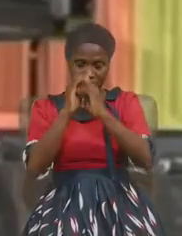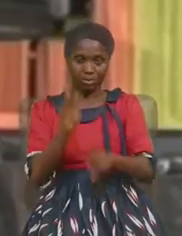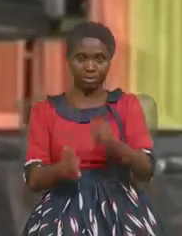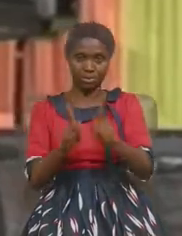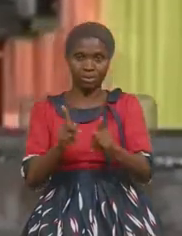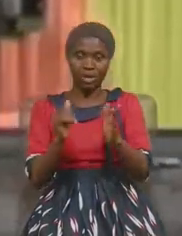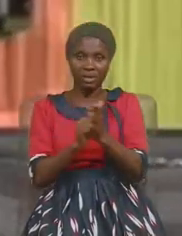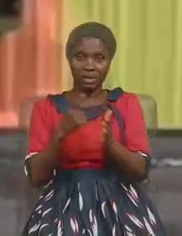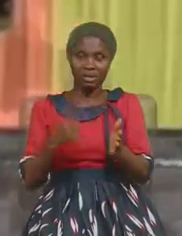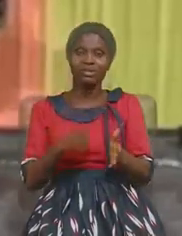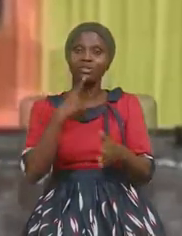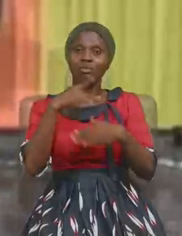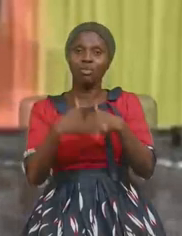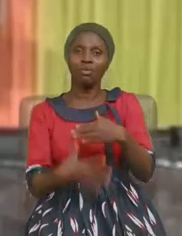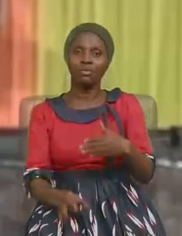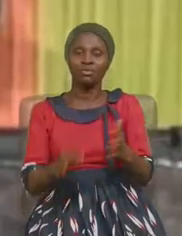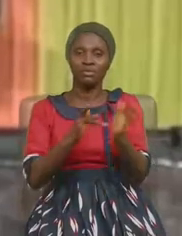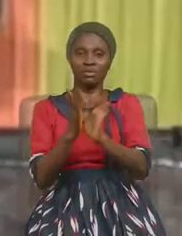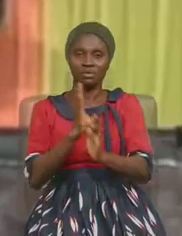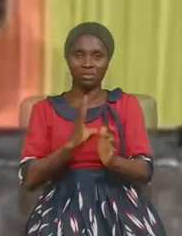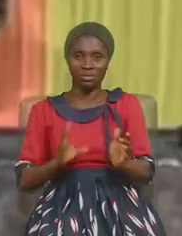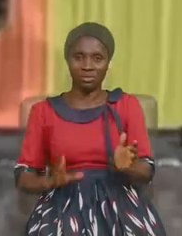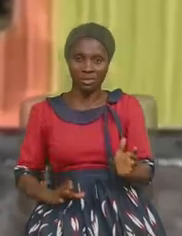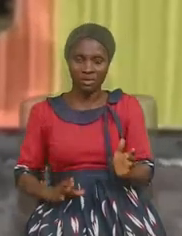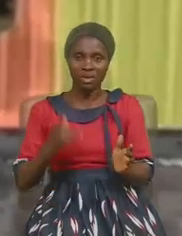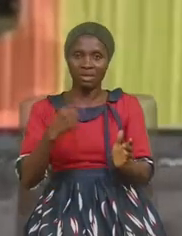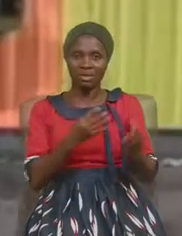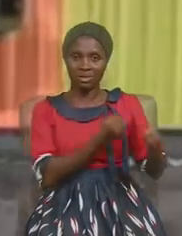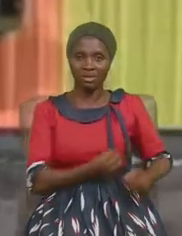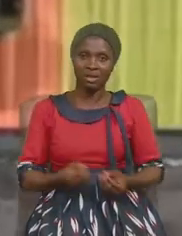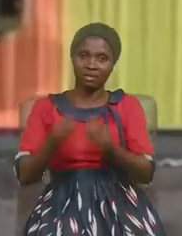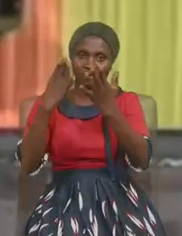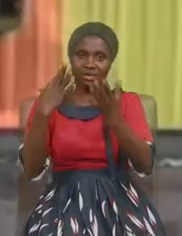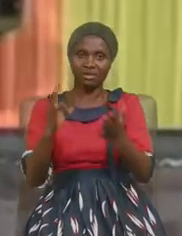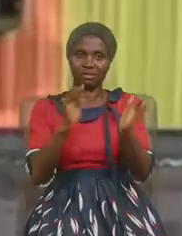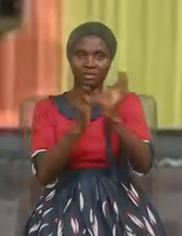Pour que le sang de Jésus-Christ, le sacrifice de Jésus-Christ,